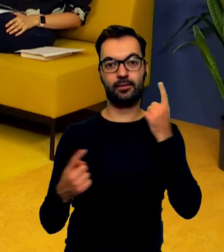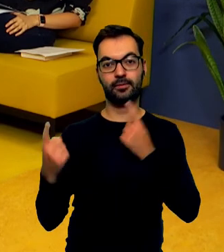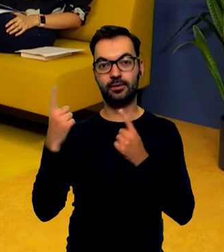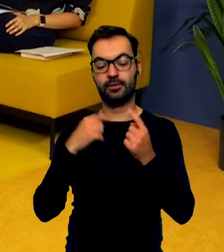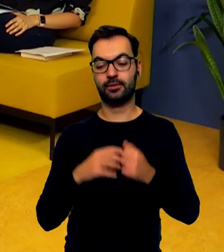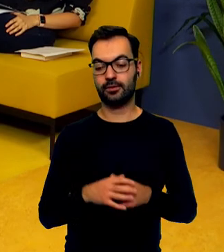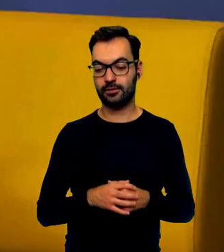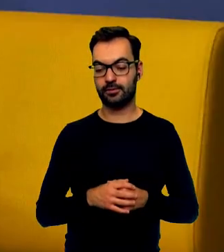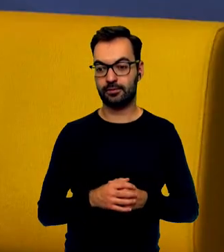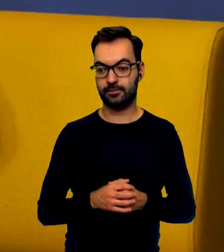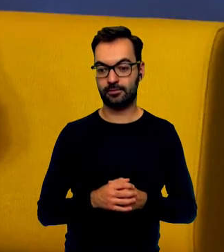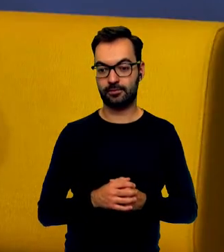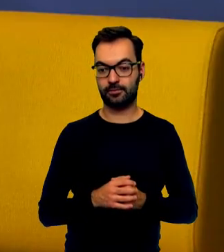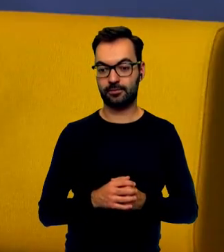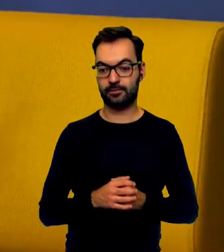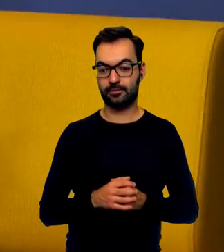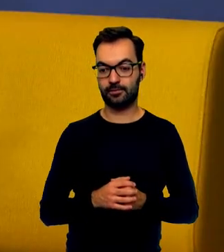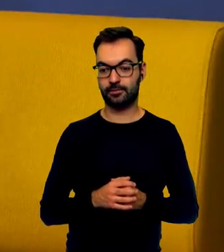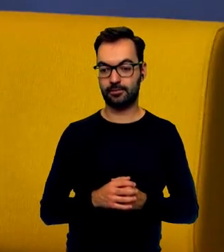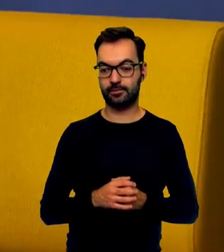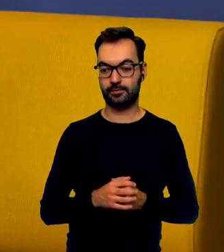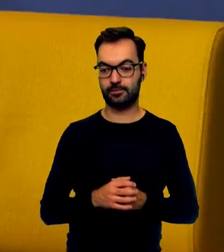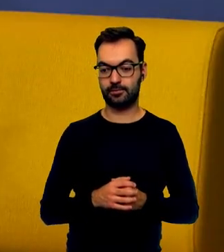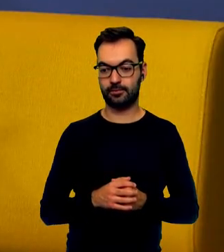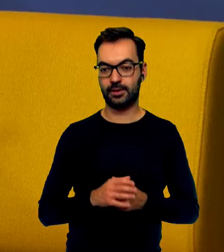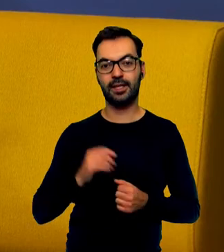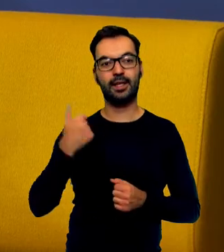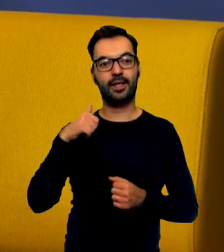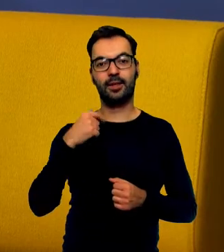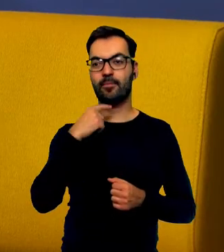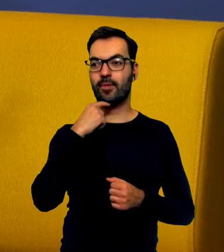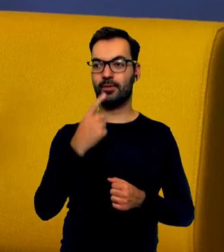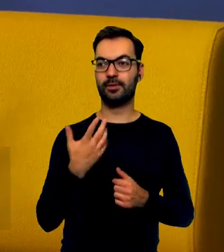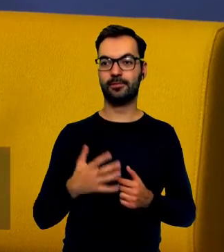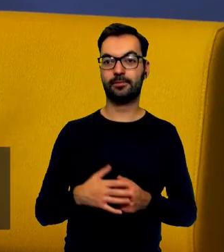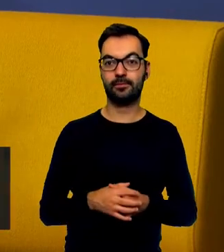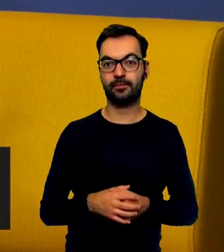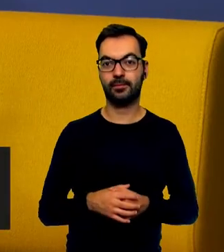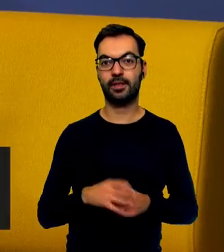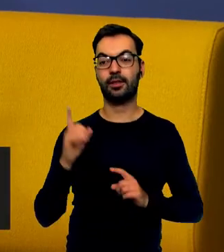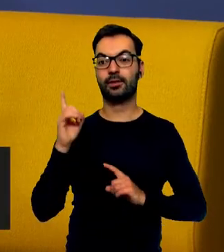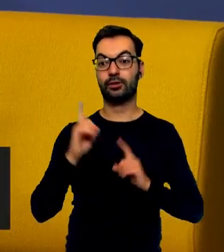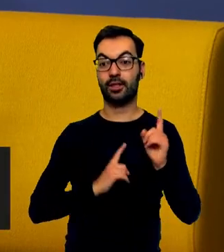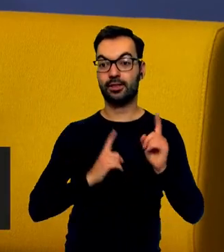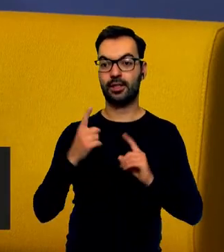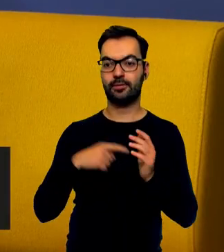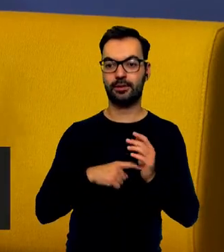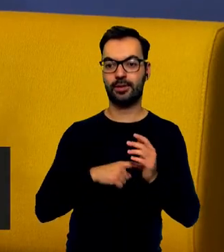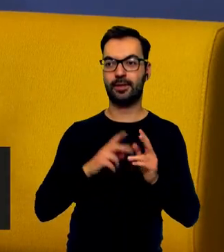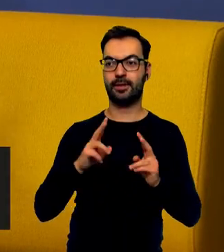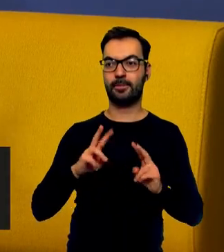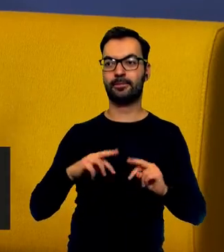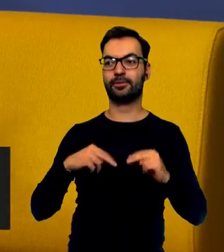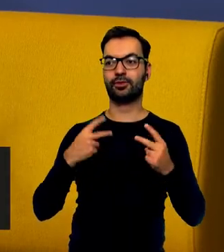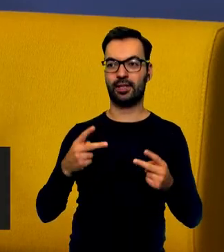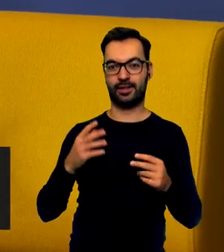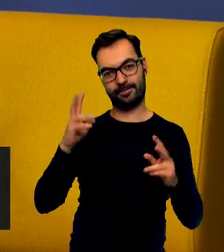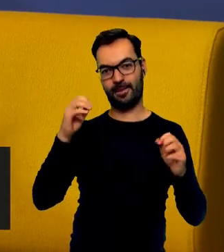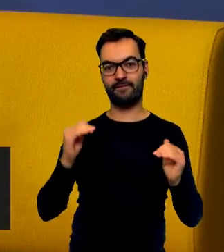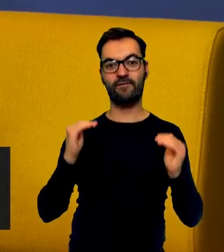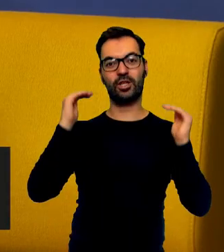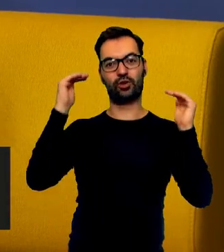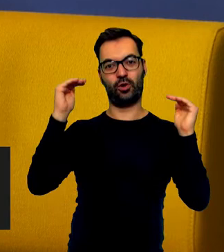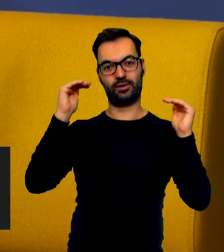no, wiesz, to, ale tutaj jeszcze bym jedną rzecz powiedział, że czasami też jest tak, że ten przekaz tak zwany